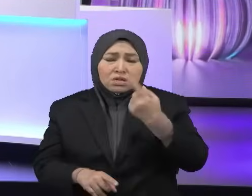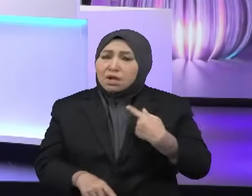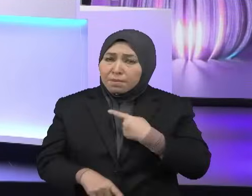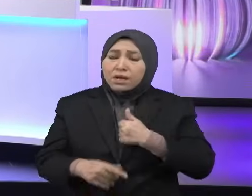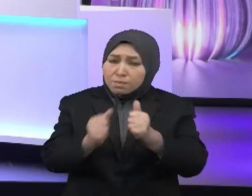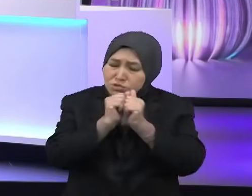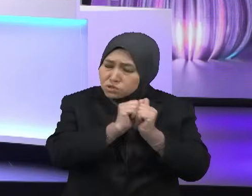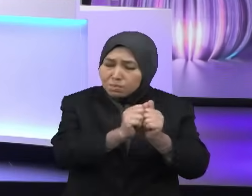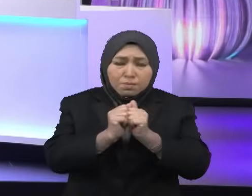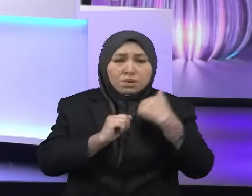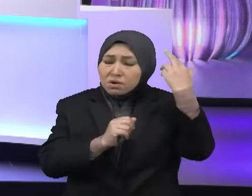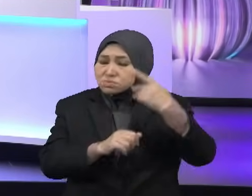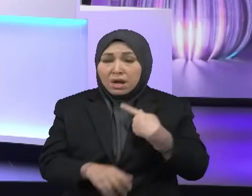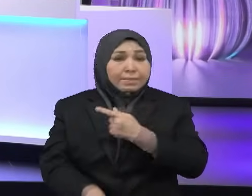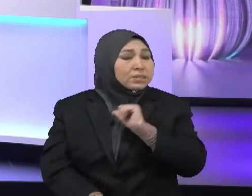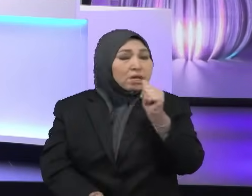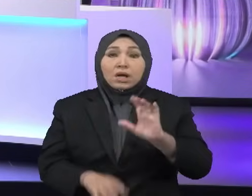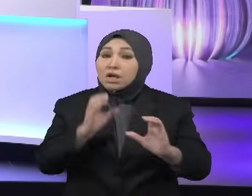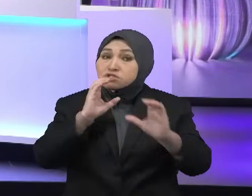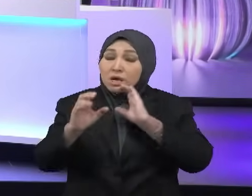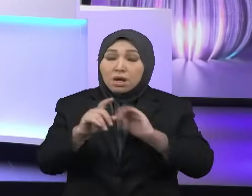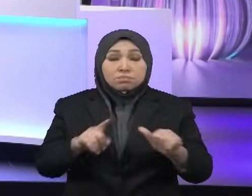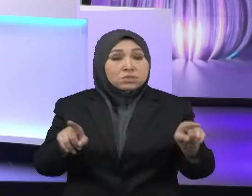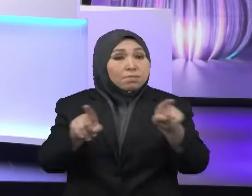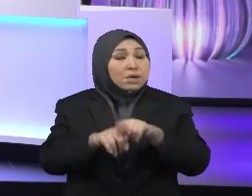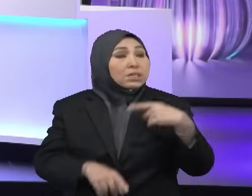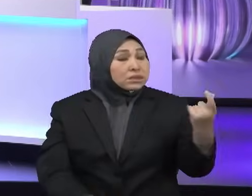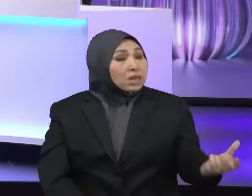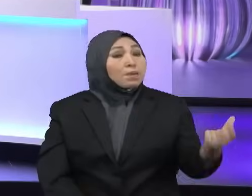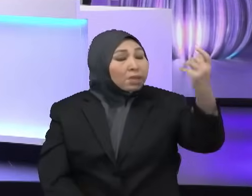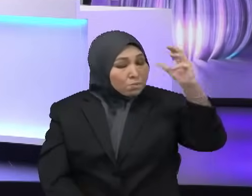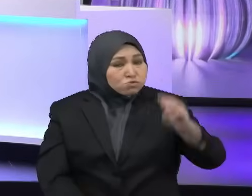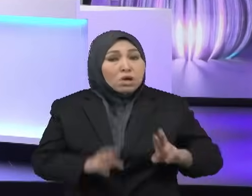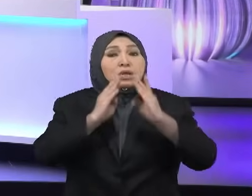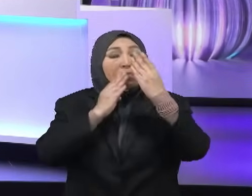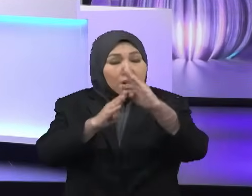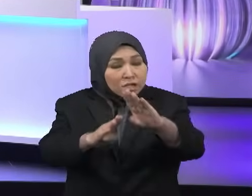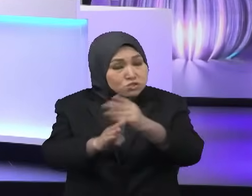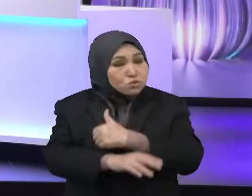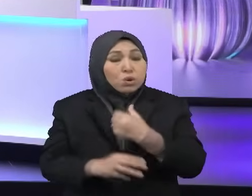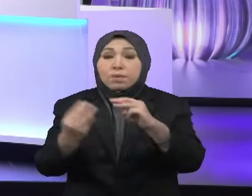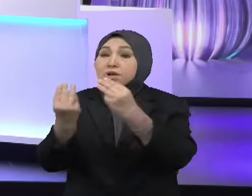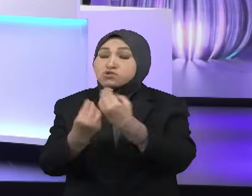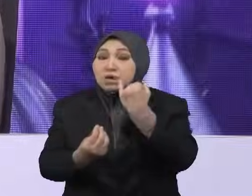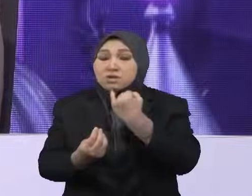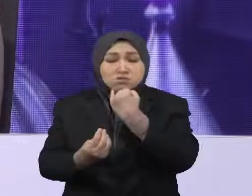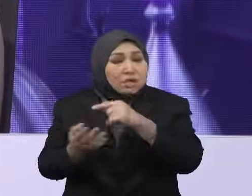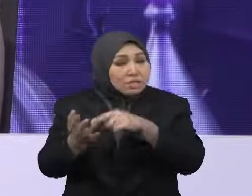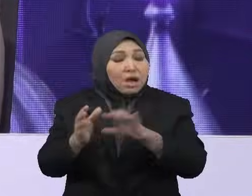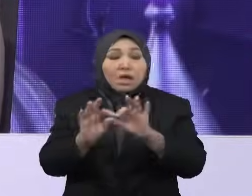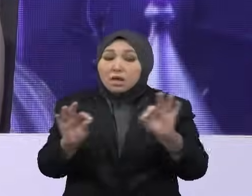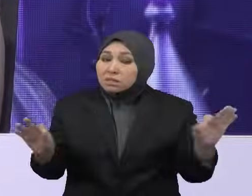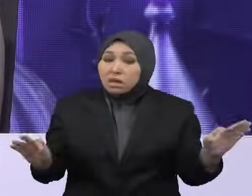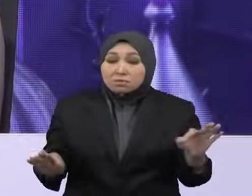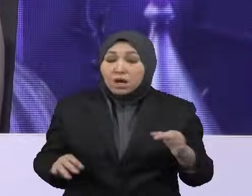akan bersamamu ya Rasulullah. Kami tidak akan cakap seperti Nabi Musa dibalas oleh Bani Israel, kau pergilah. Ini ayatnya. Fadhhab